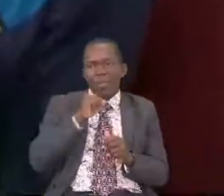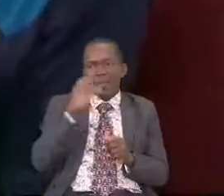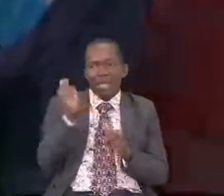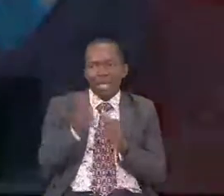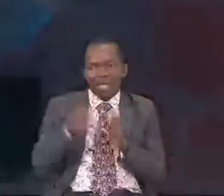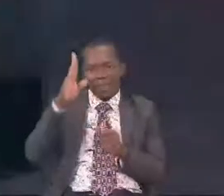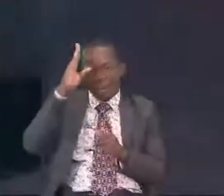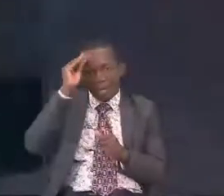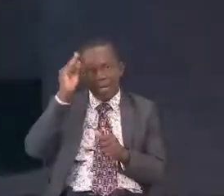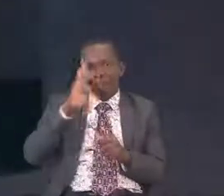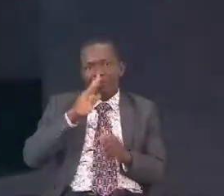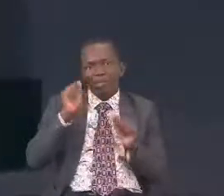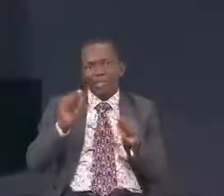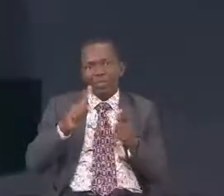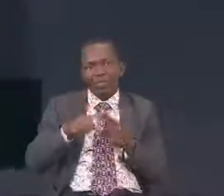tant que tu vivras.